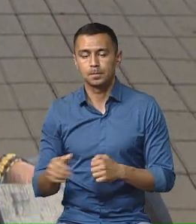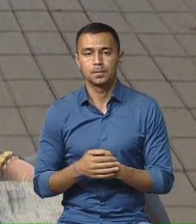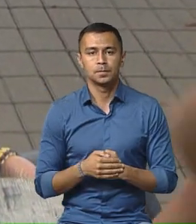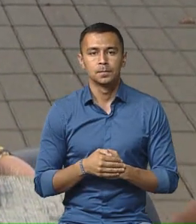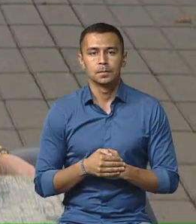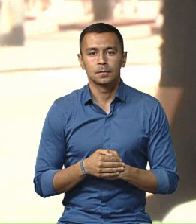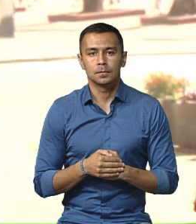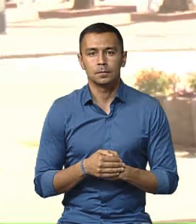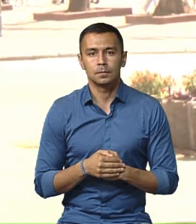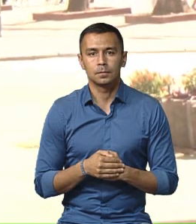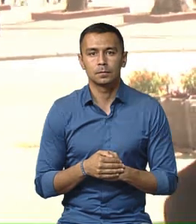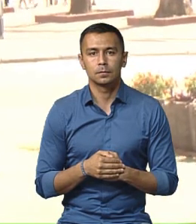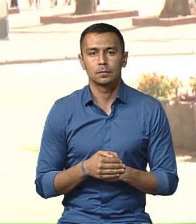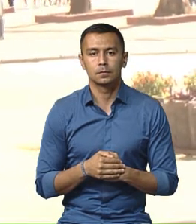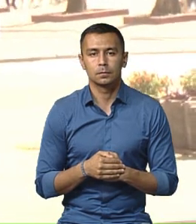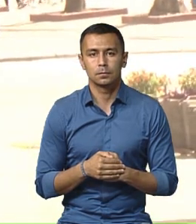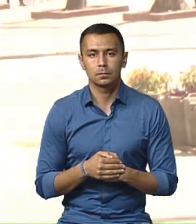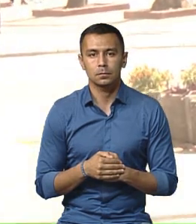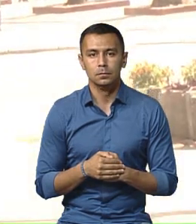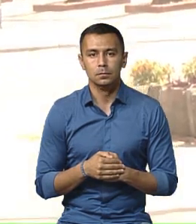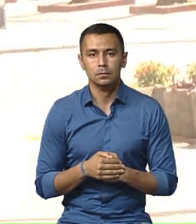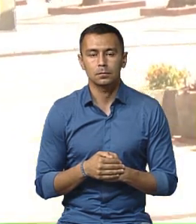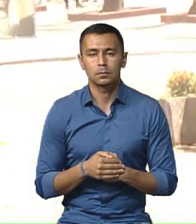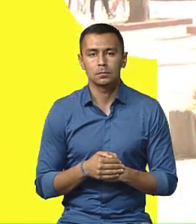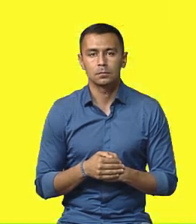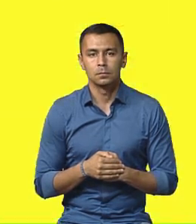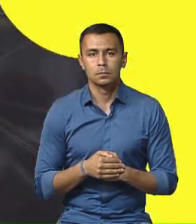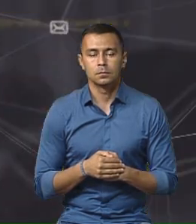Віктор Кривий. Новини на Суспільному. Хмельницький.